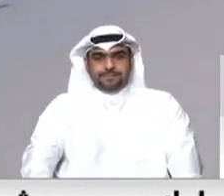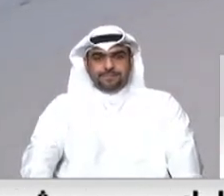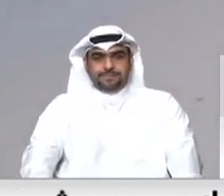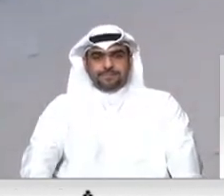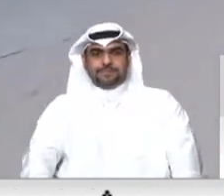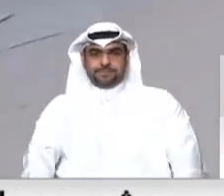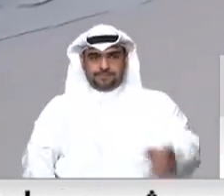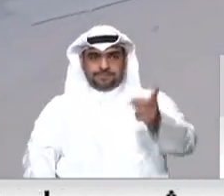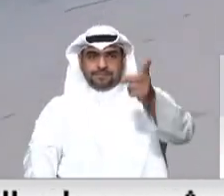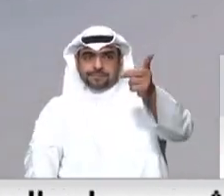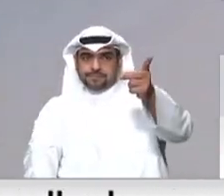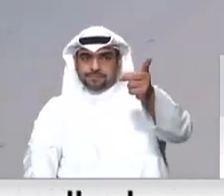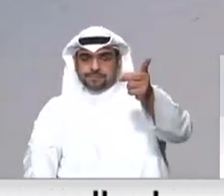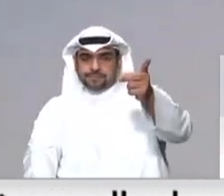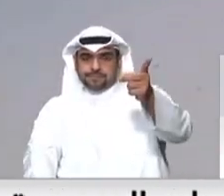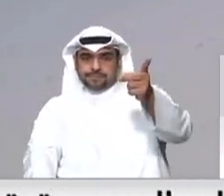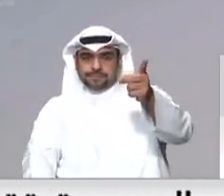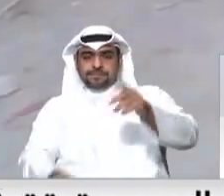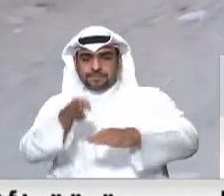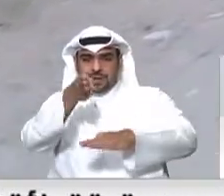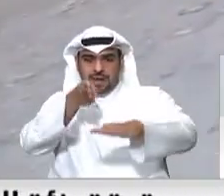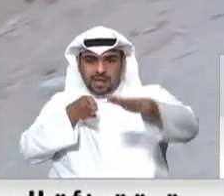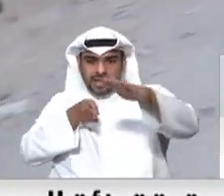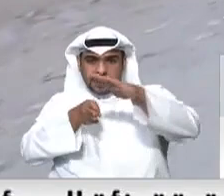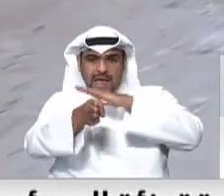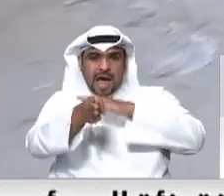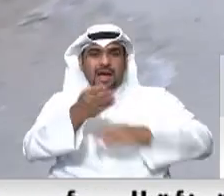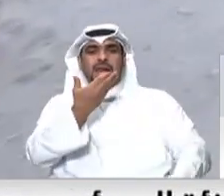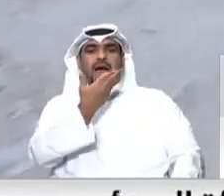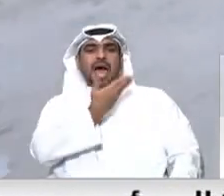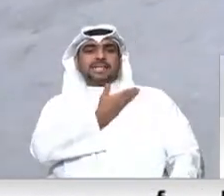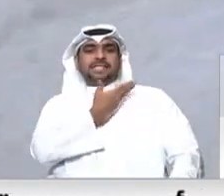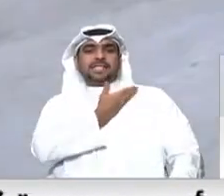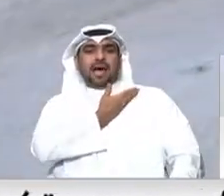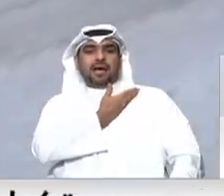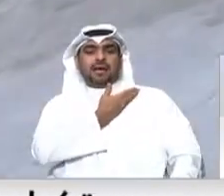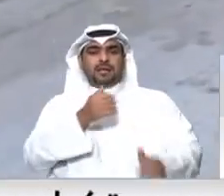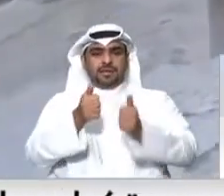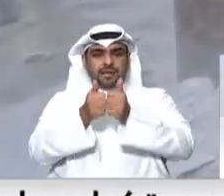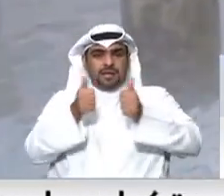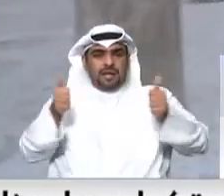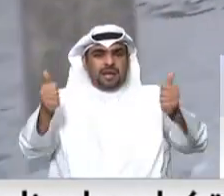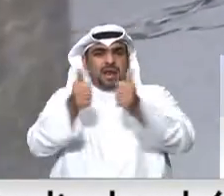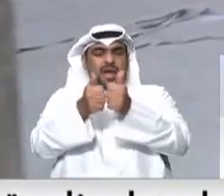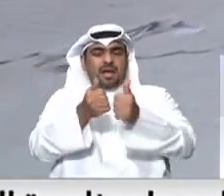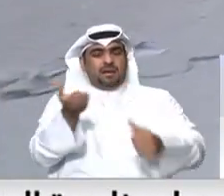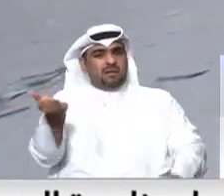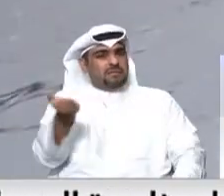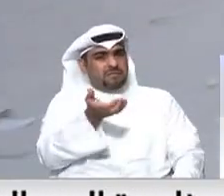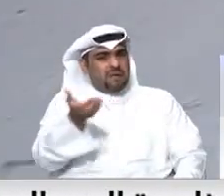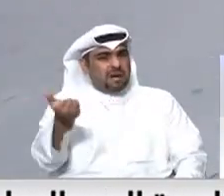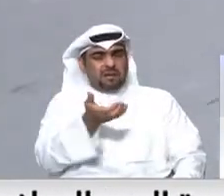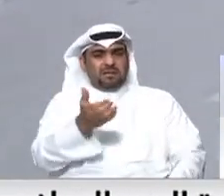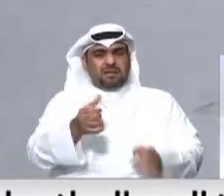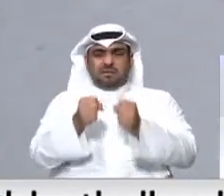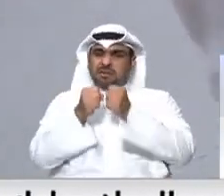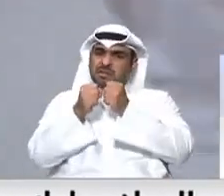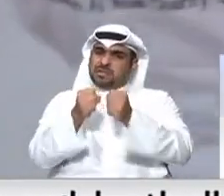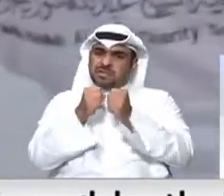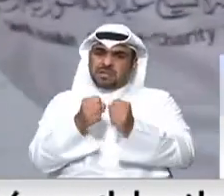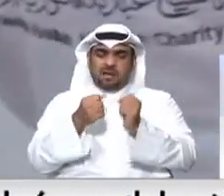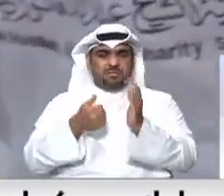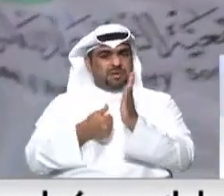هنا بين أزقة الوجع الفلسطينية وتلك الأسر من اللاجئين والفقراء الذين يعيشون ظروفا